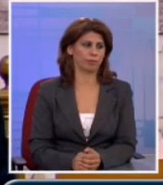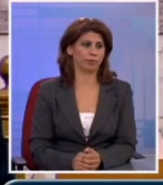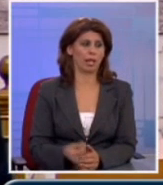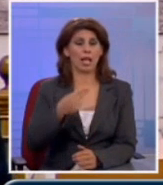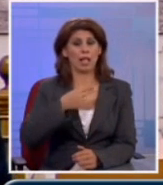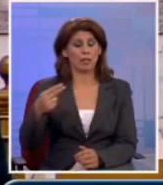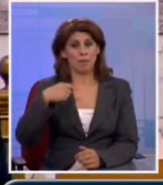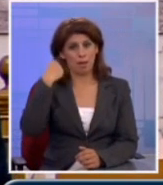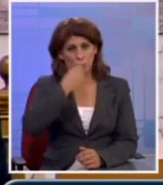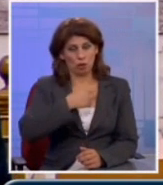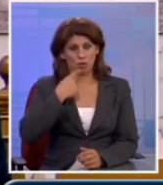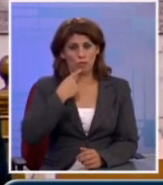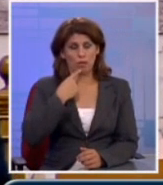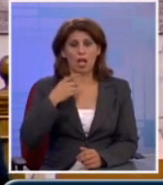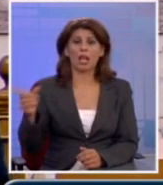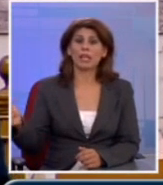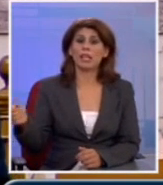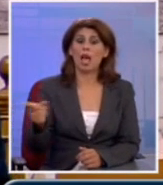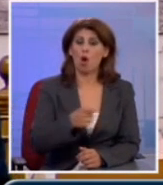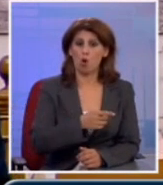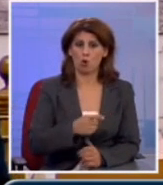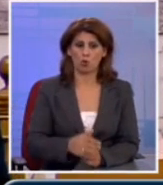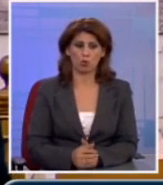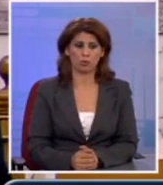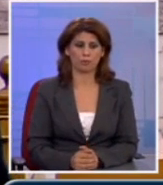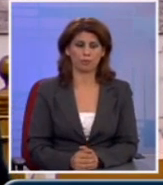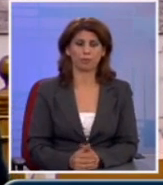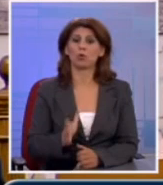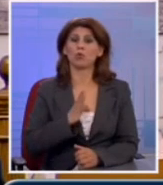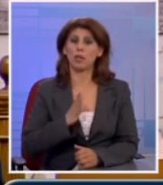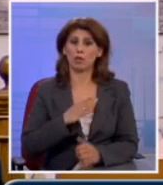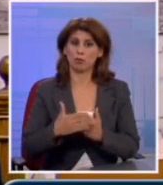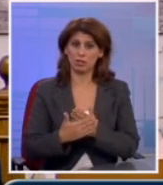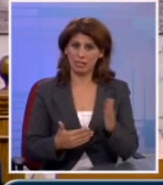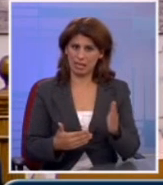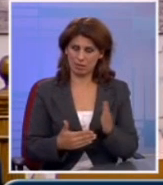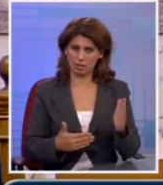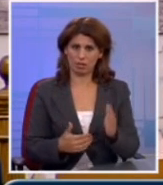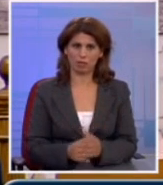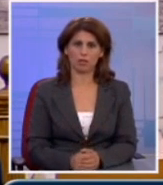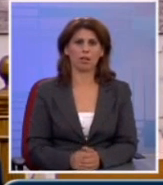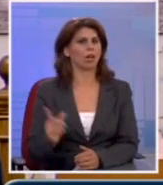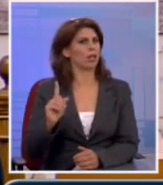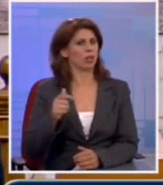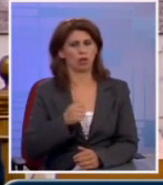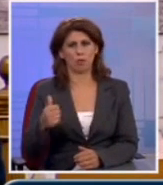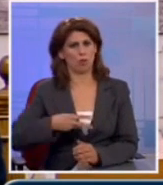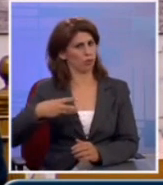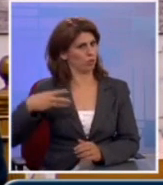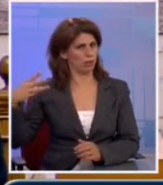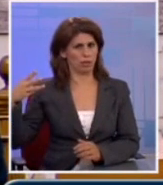Ζήτημα προσωπικό για όλους εκείνους τους ανθρώπους της αριστεράς και όχι μόνο του